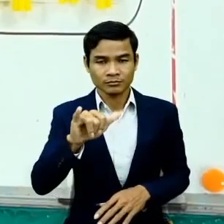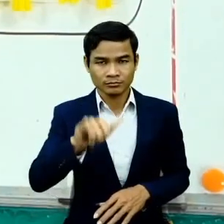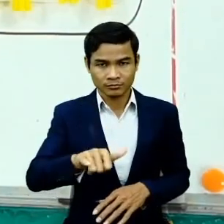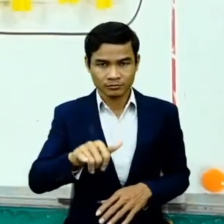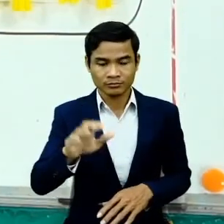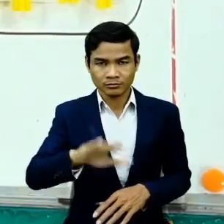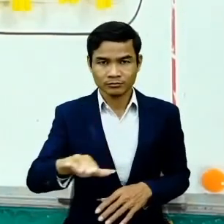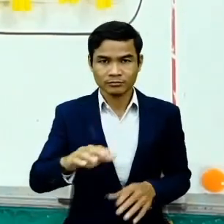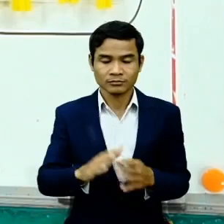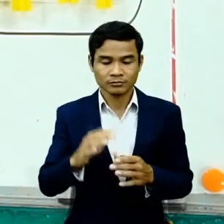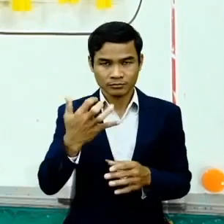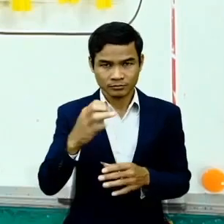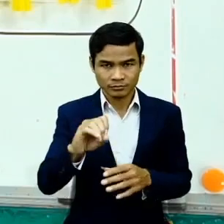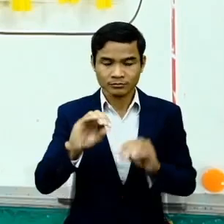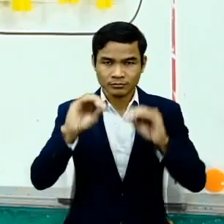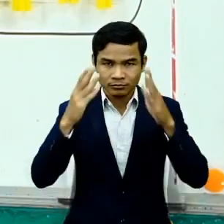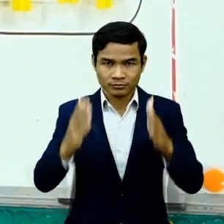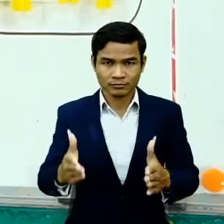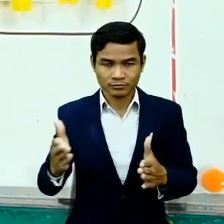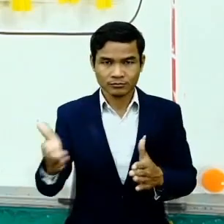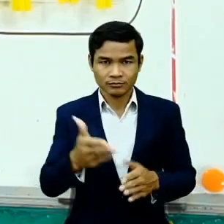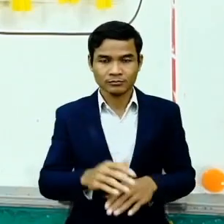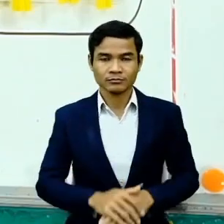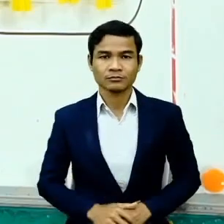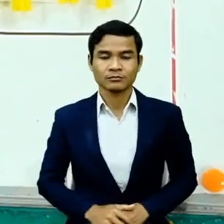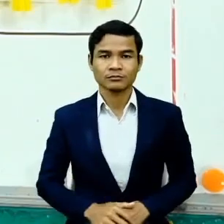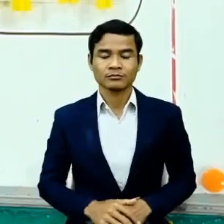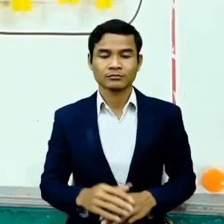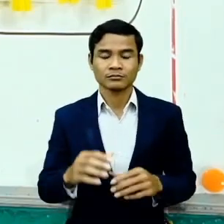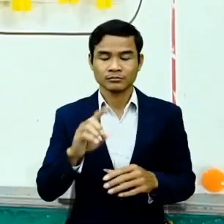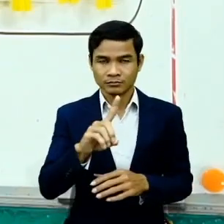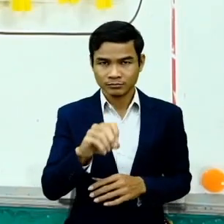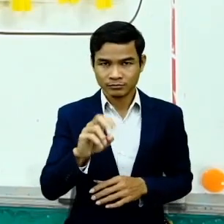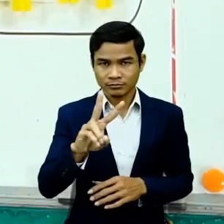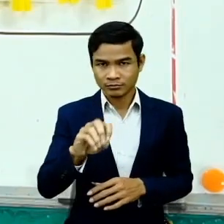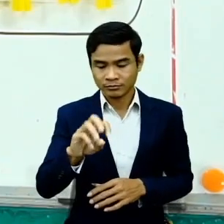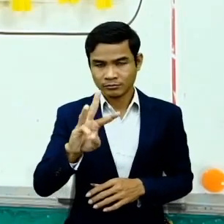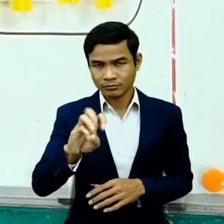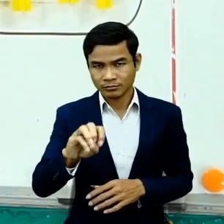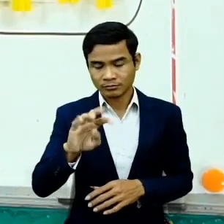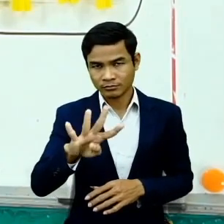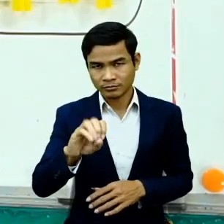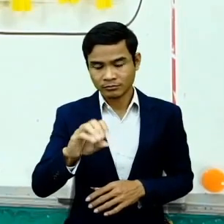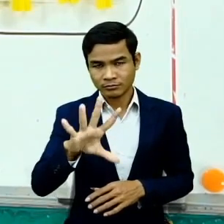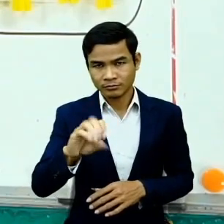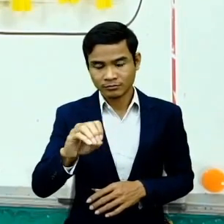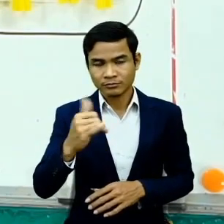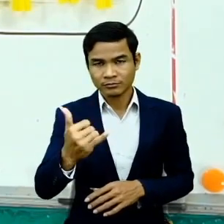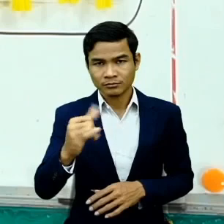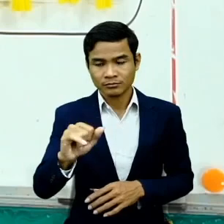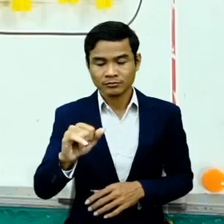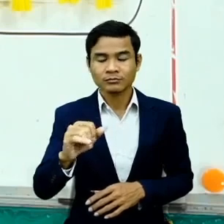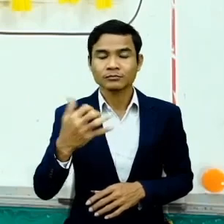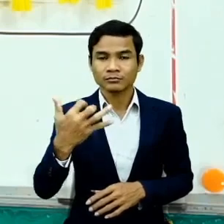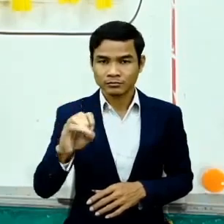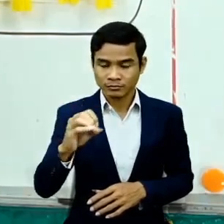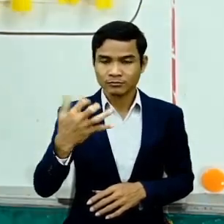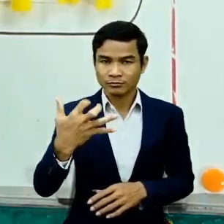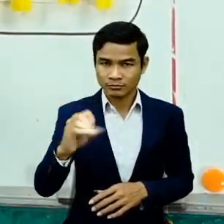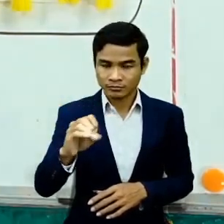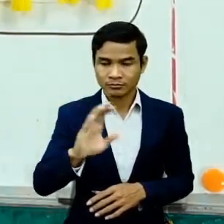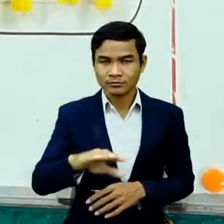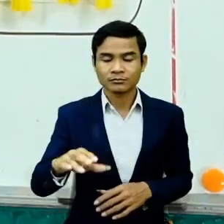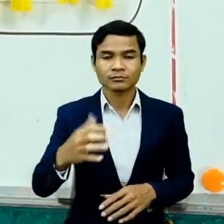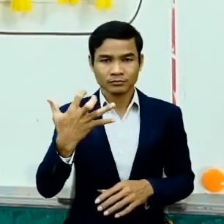này chất chất sập được bỏ này cú chà ta đọc mập hơi xám xái há hóc chật chà chất chật